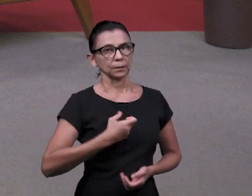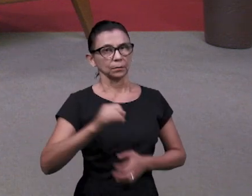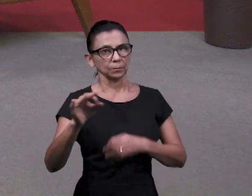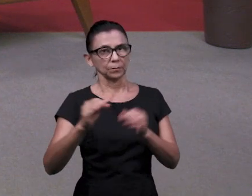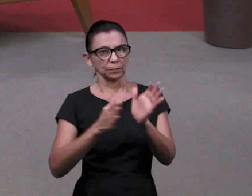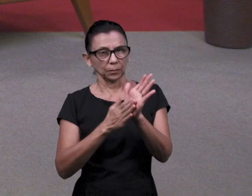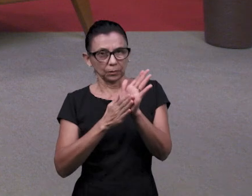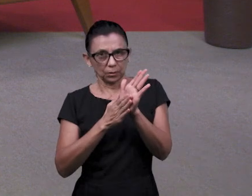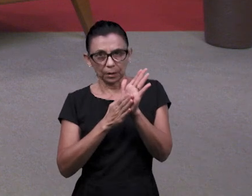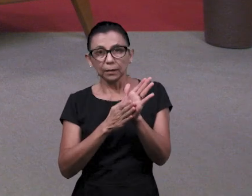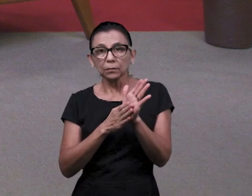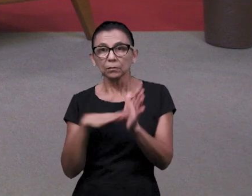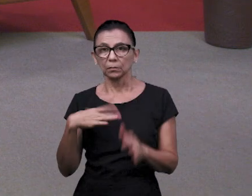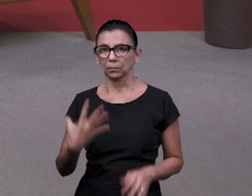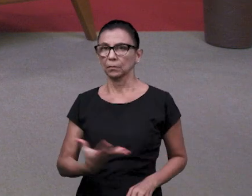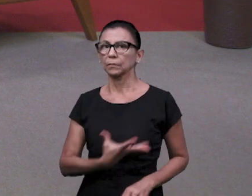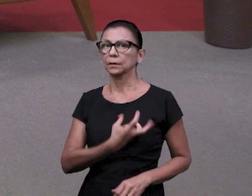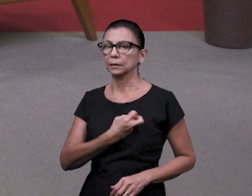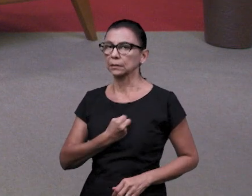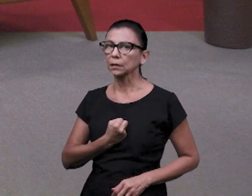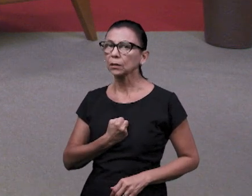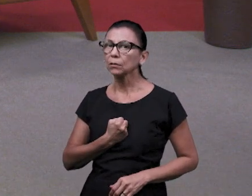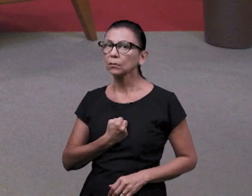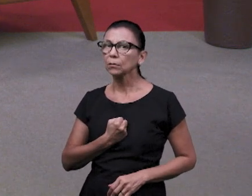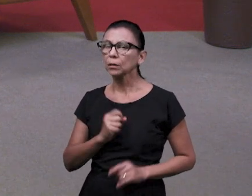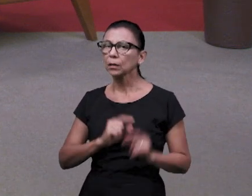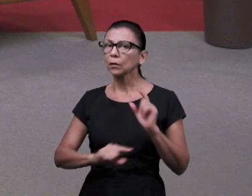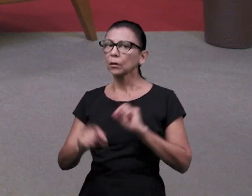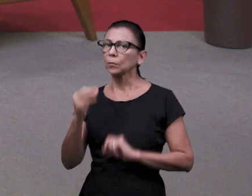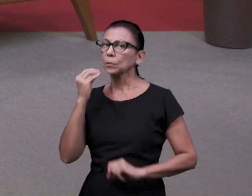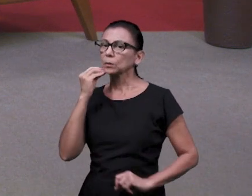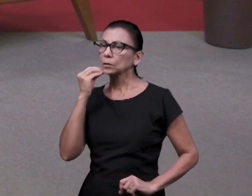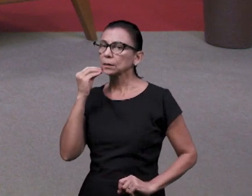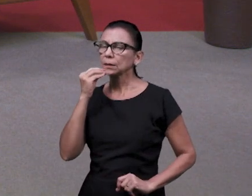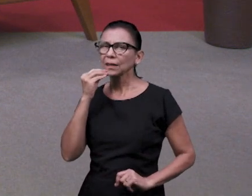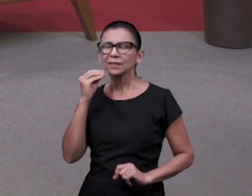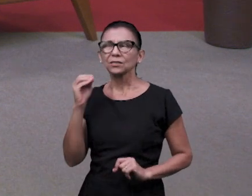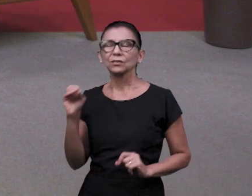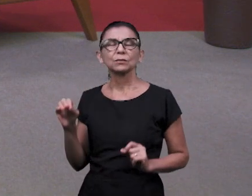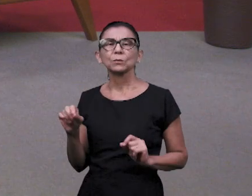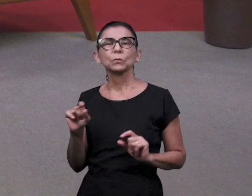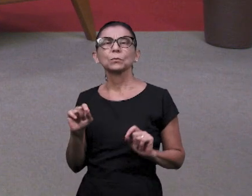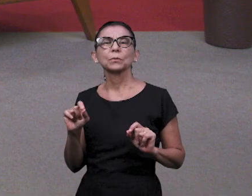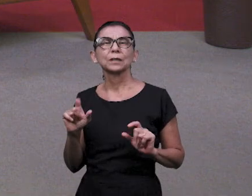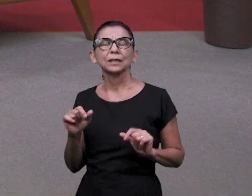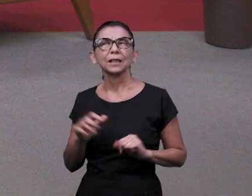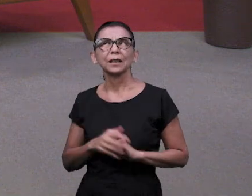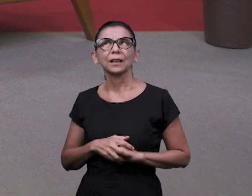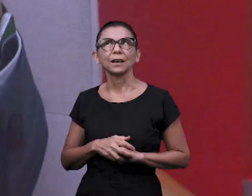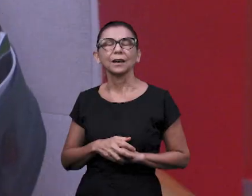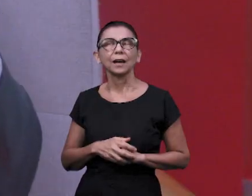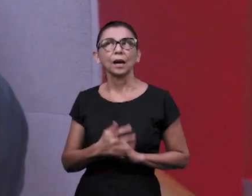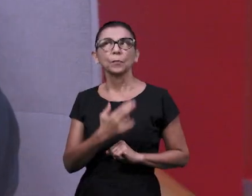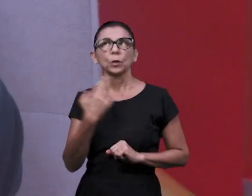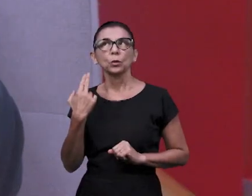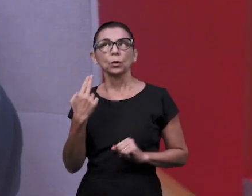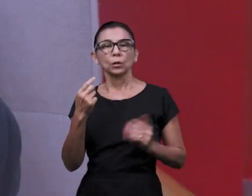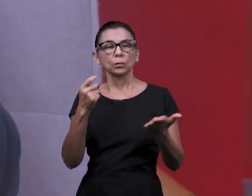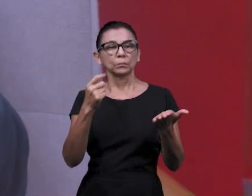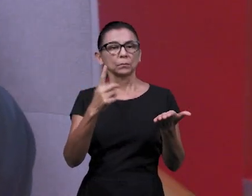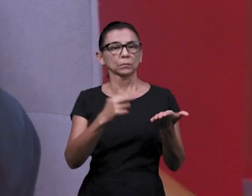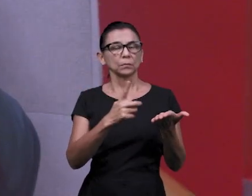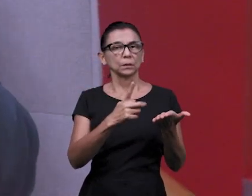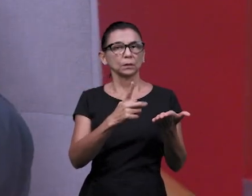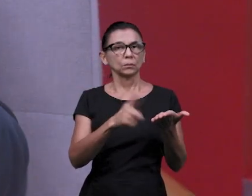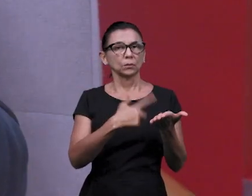Saint-Esprit, il nous donne même une opportunité. Mais l'opportunité de quoi? Du nom écrit dans le livre de la vie aussi.